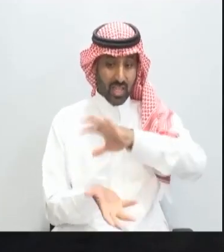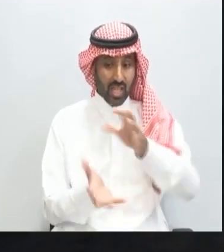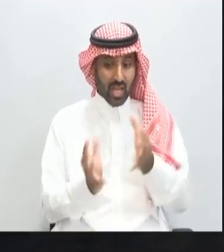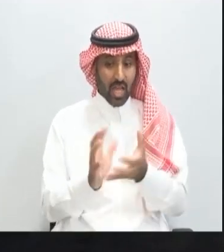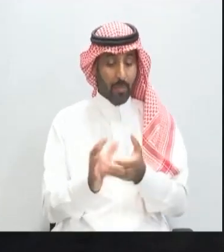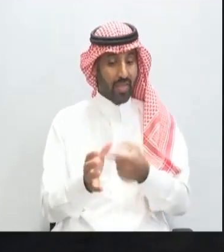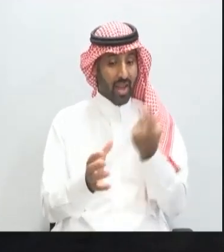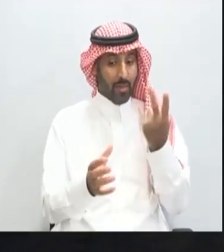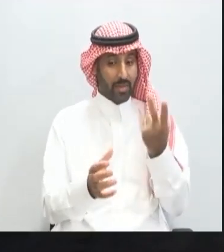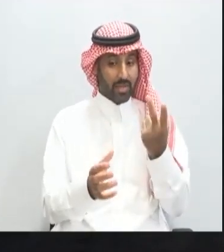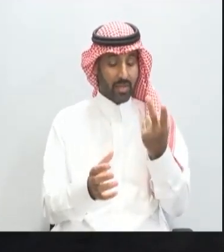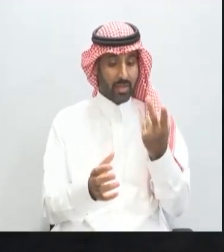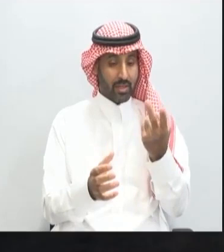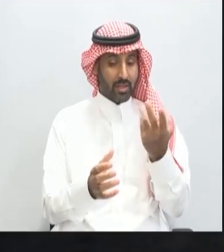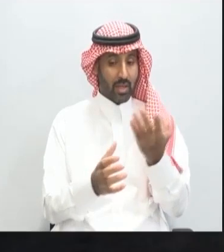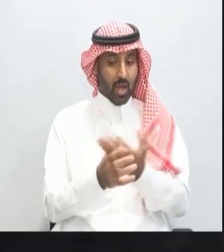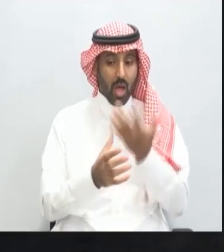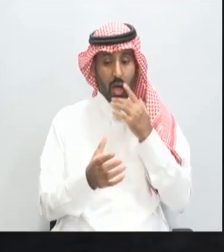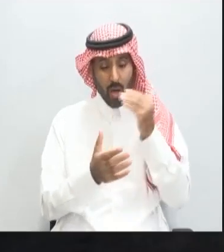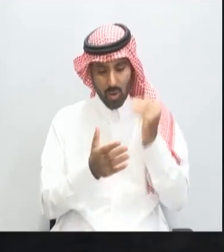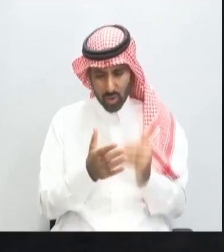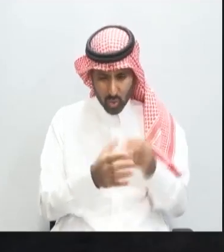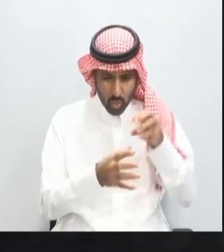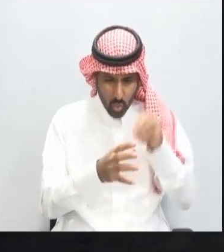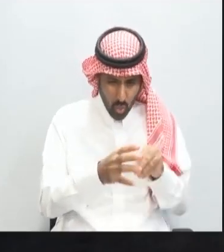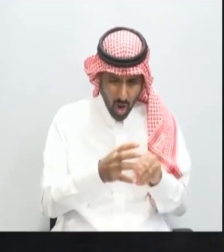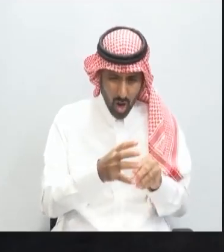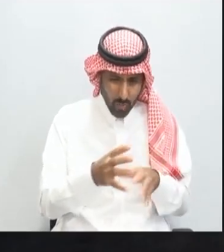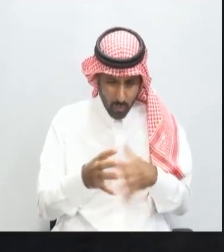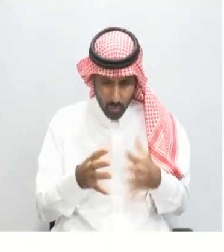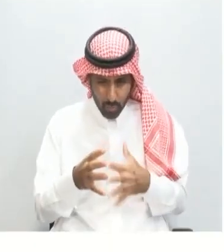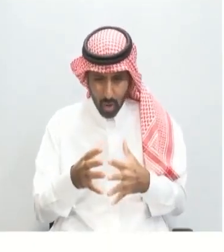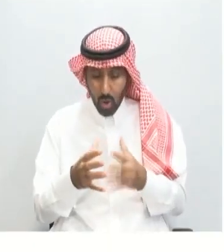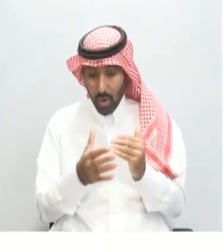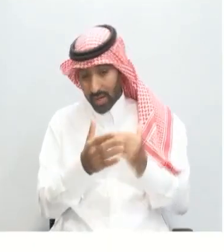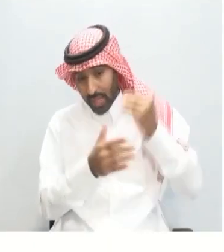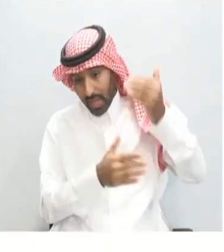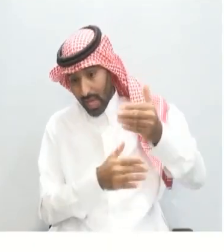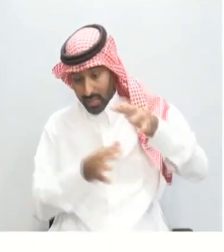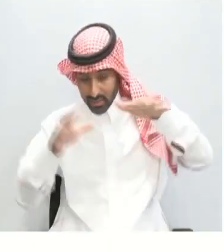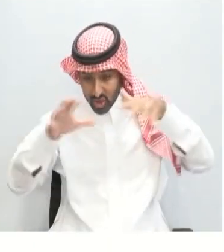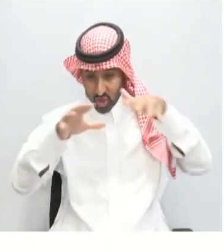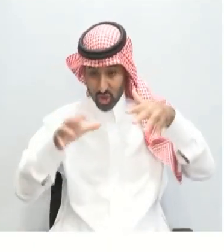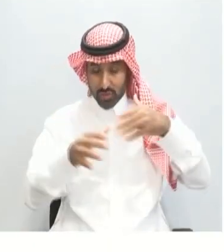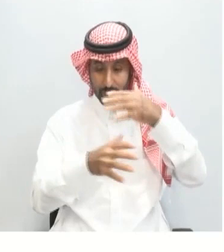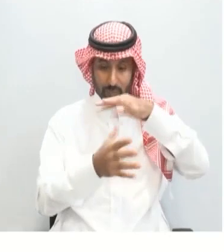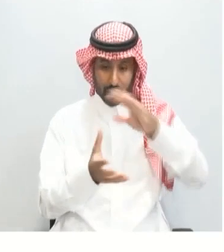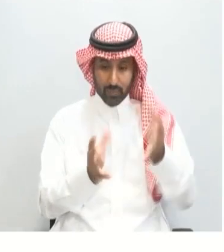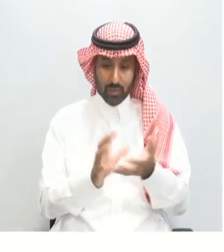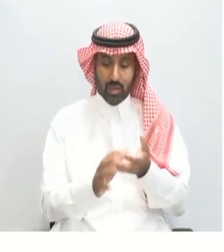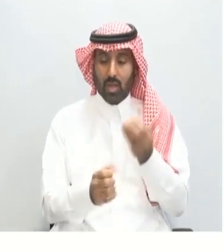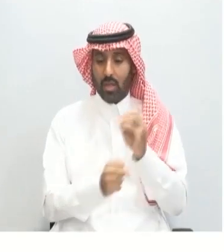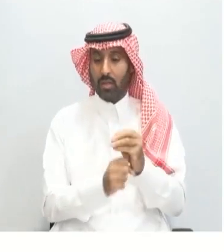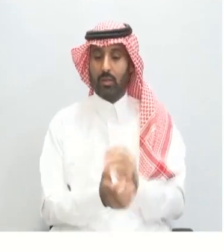عاملين سواء كانت حركه باطنيه او حركه خارجيه ابنائي وبناء الطلاب في هذا الدرس